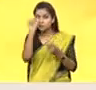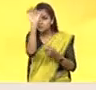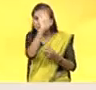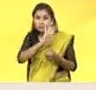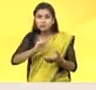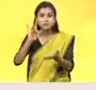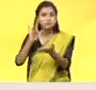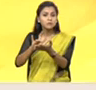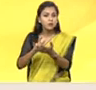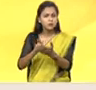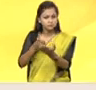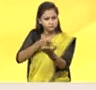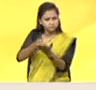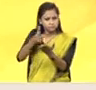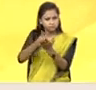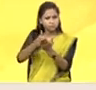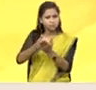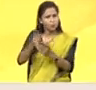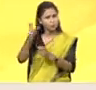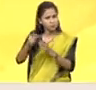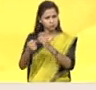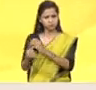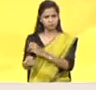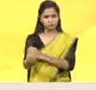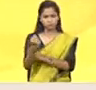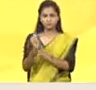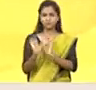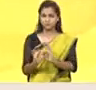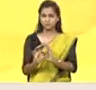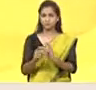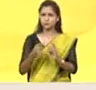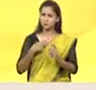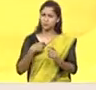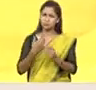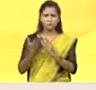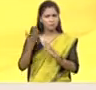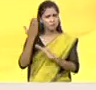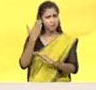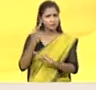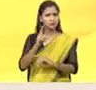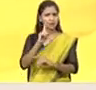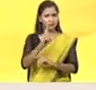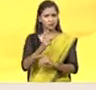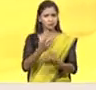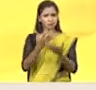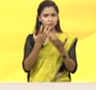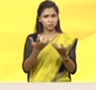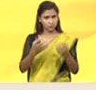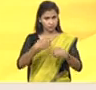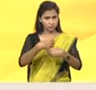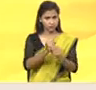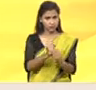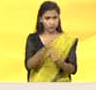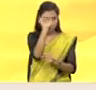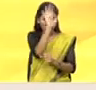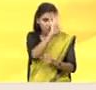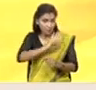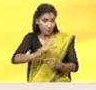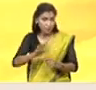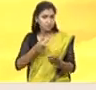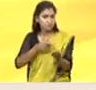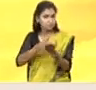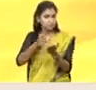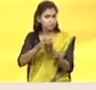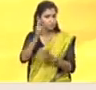के किसानों को सशक्त बनाना। तो हमने ऑलरेडी एक प्रोडक्ट बनाया है भारत के झींगा किसानों के